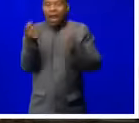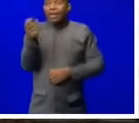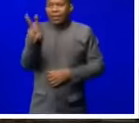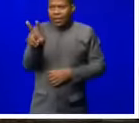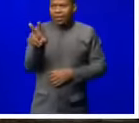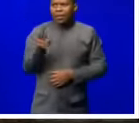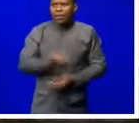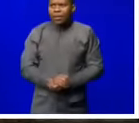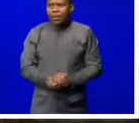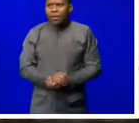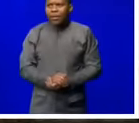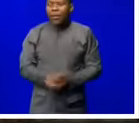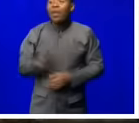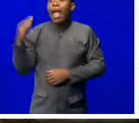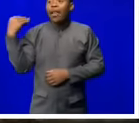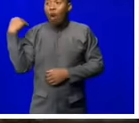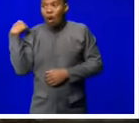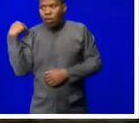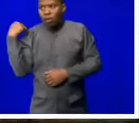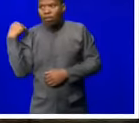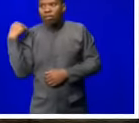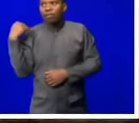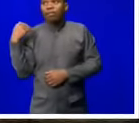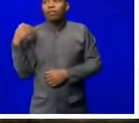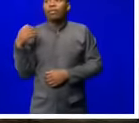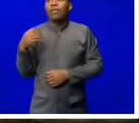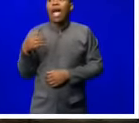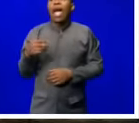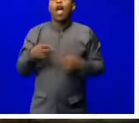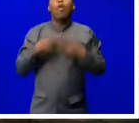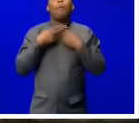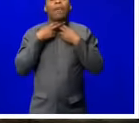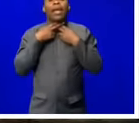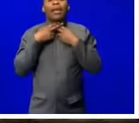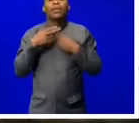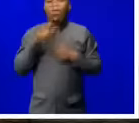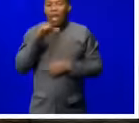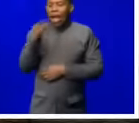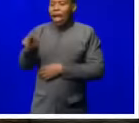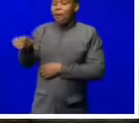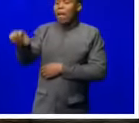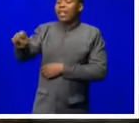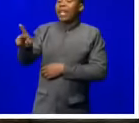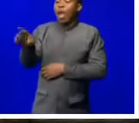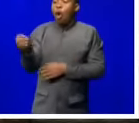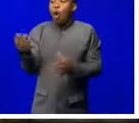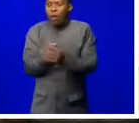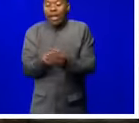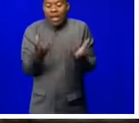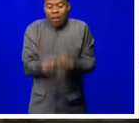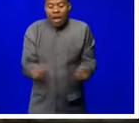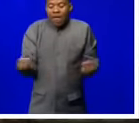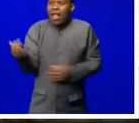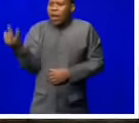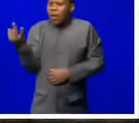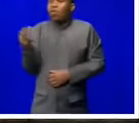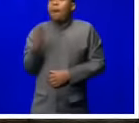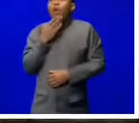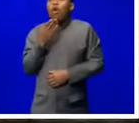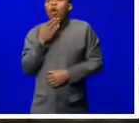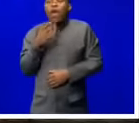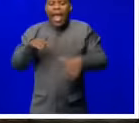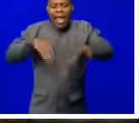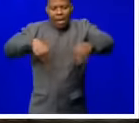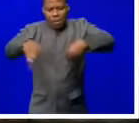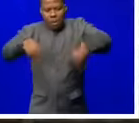lesigameko. Lokwendekile idolo. Thulani I'm told was watching a match nebantwa bakhe labangu-2 bafana lapha edulo